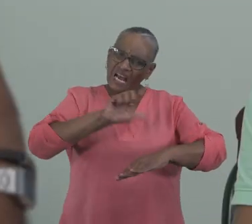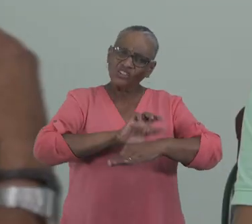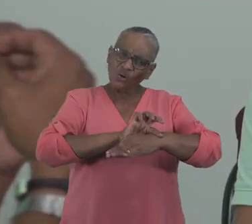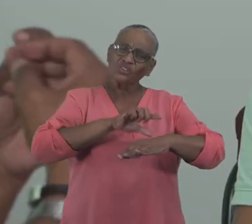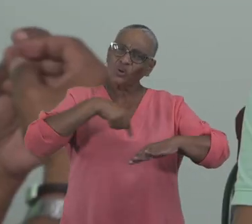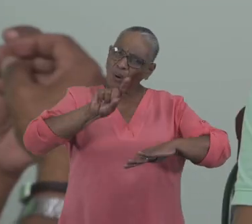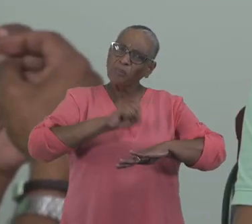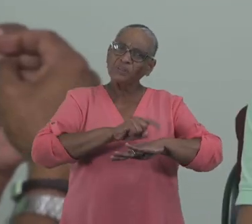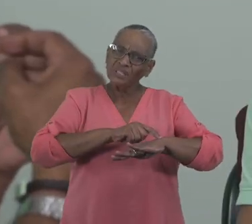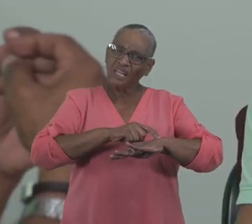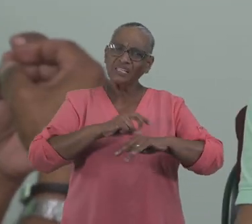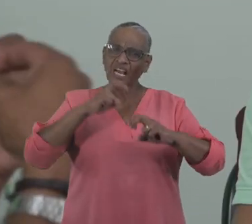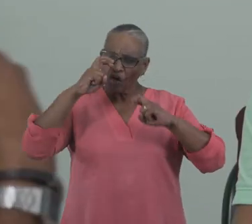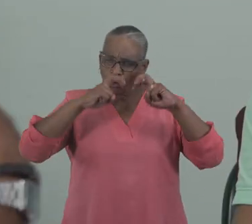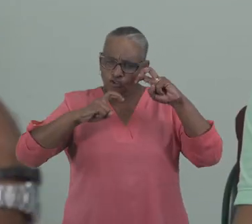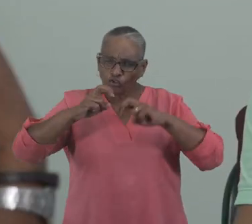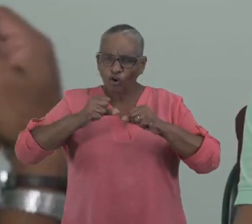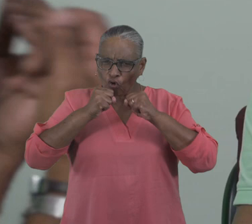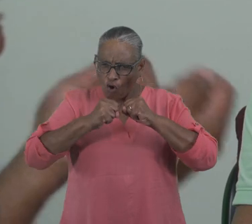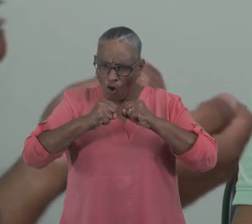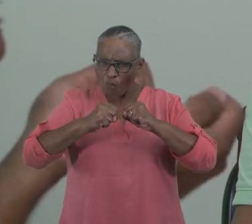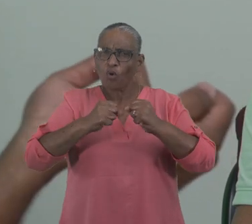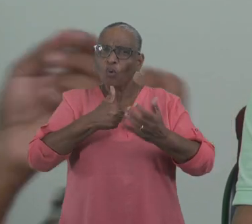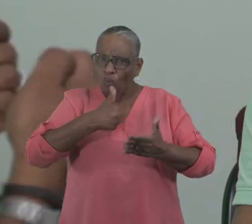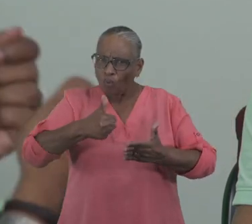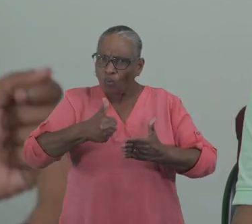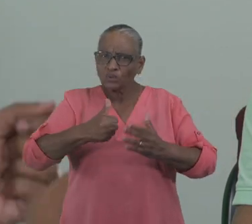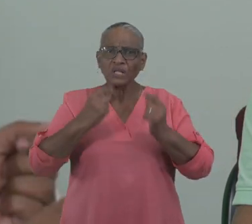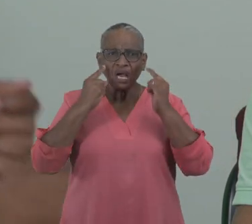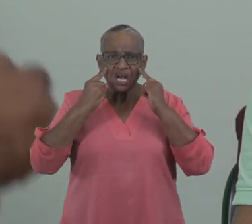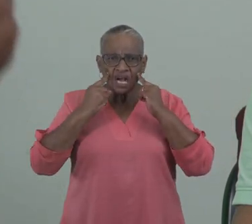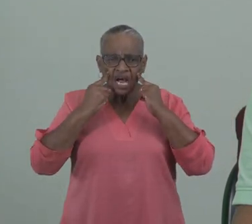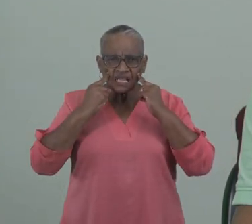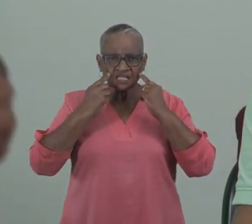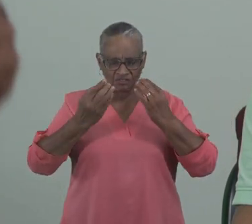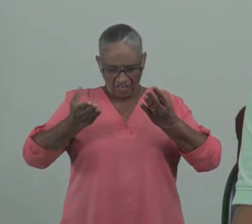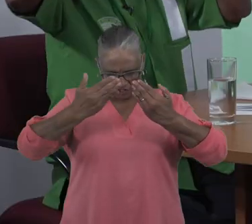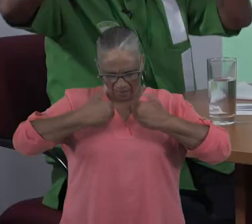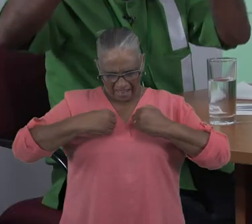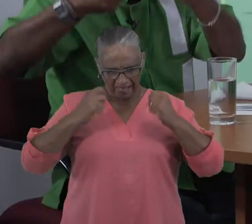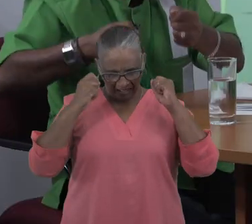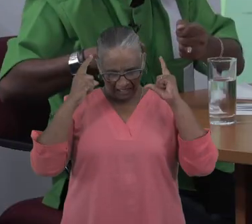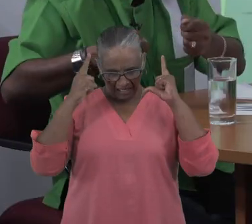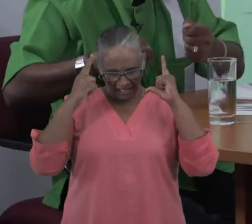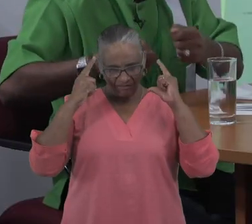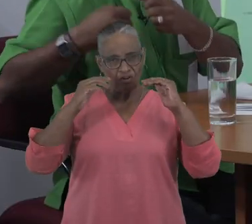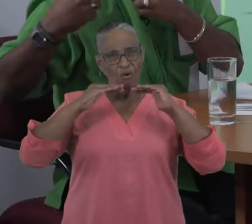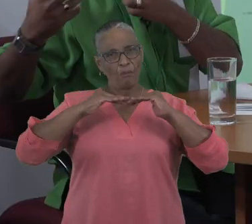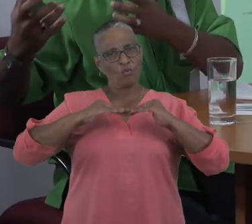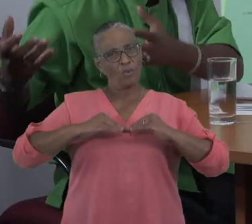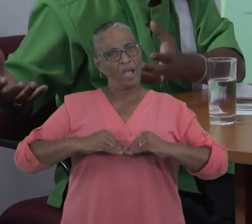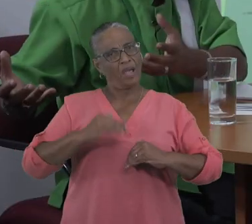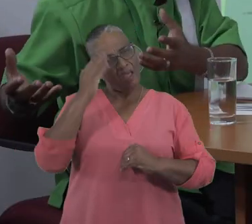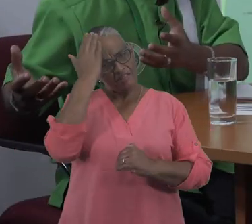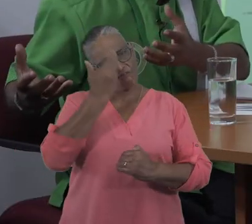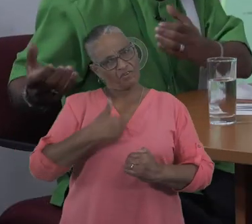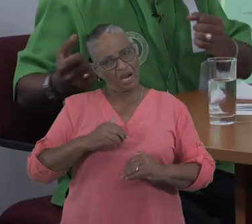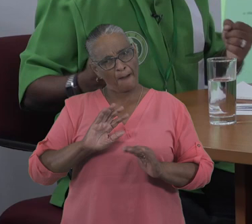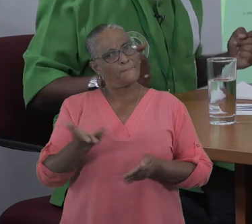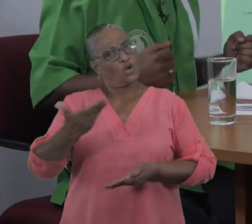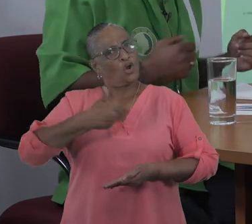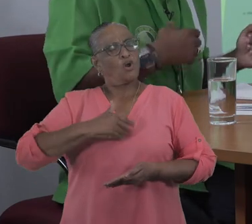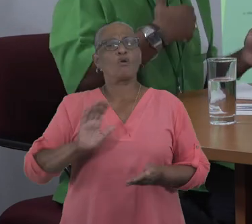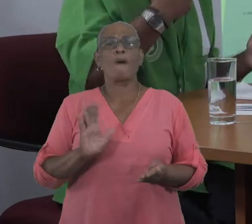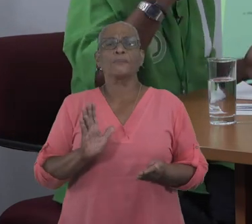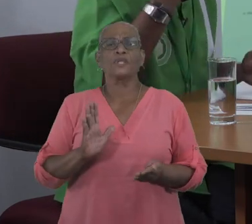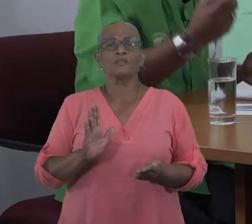zodat altijd u kan horen onder controle, zodat de kans wie ook toe ik kom moro minder, dat ik kies beroerte.